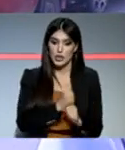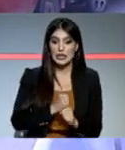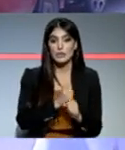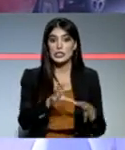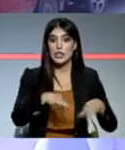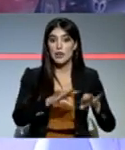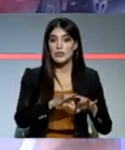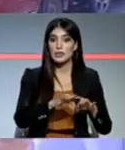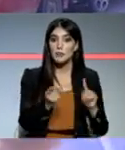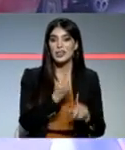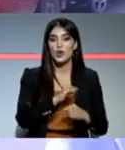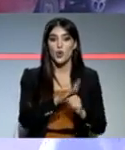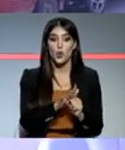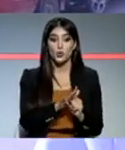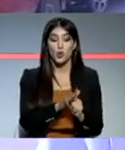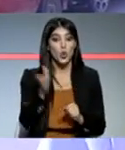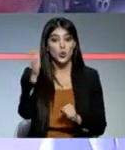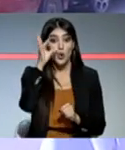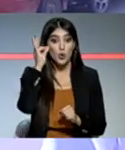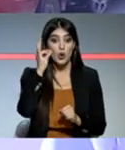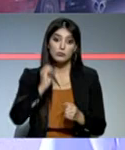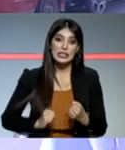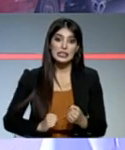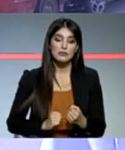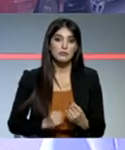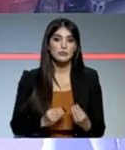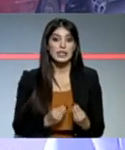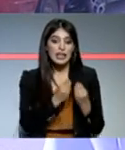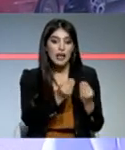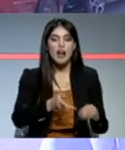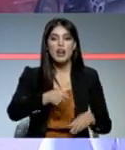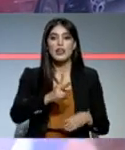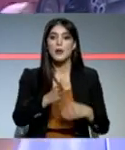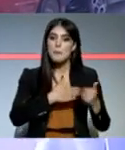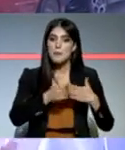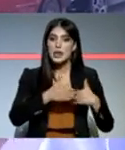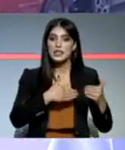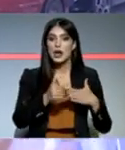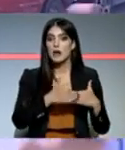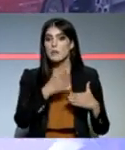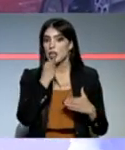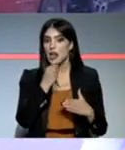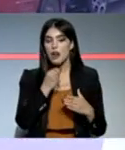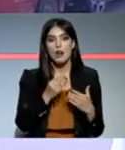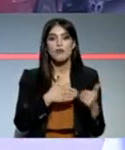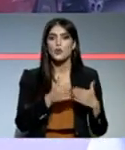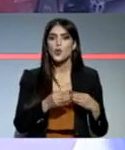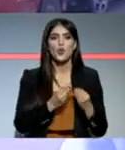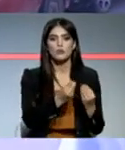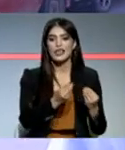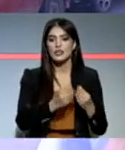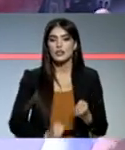بتخلي الدوله التوجه اكثر اه ما يلزم من موارد ماليه اللي مستعمله في قطاعات اخرى القطاع الصحي